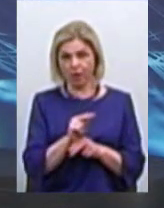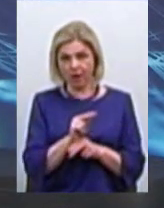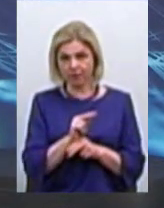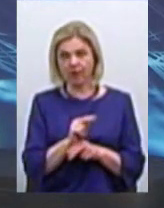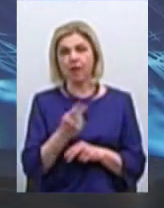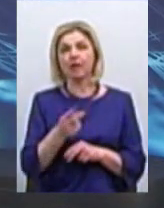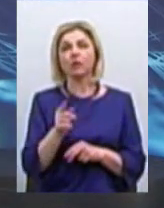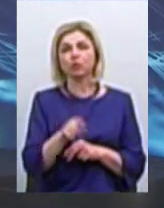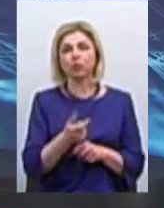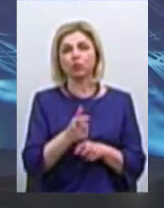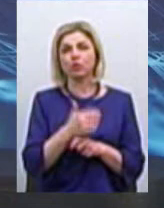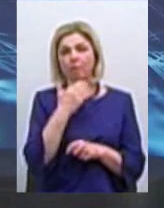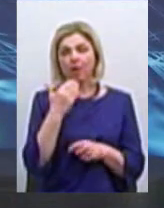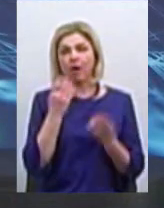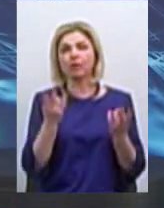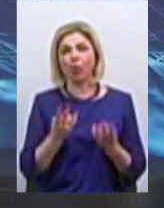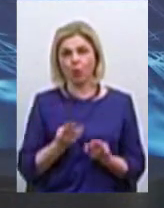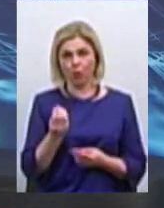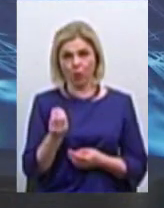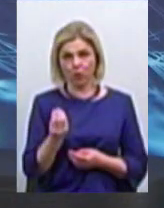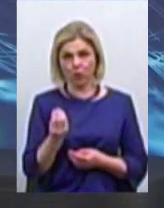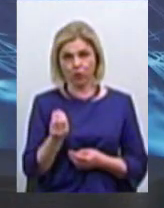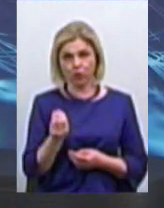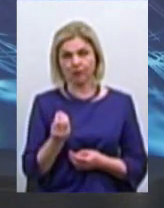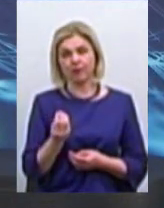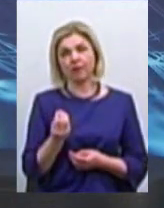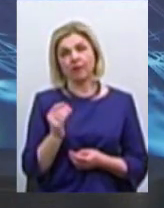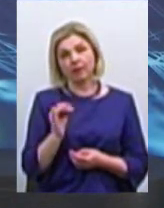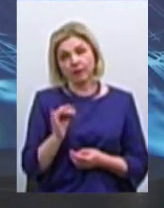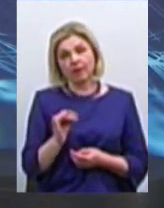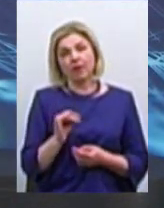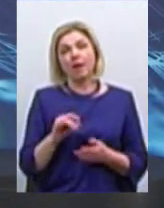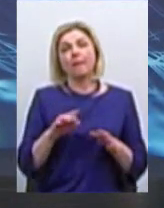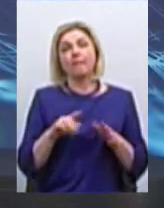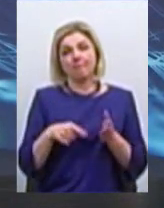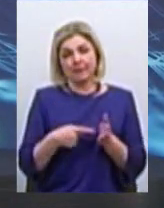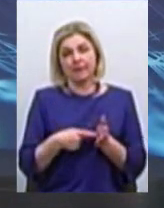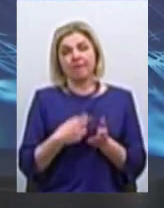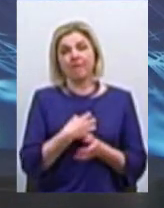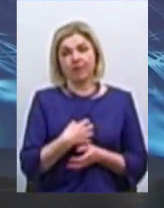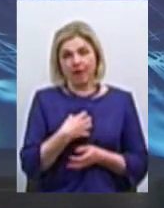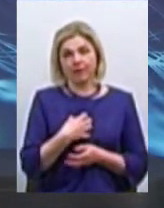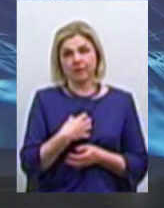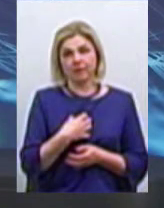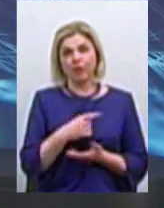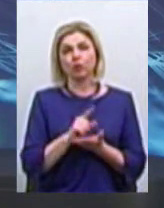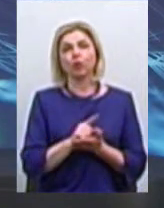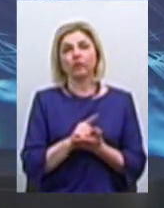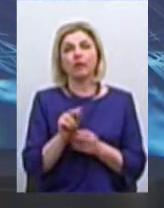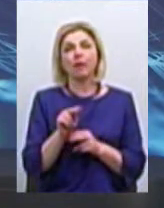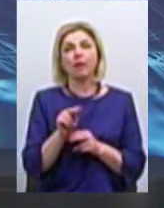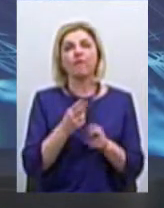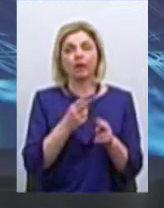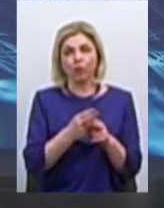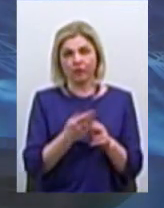Для цього дуже багато необхідно коштів. І місцева влада повинна профілактувати